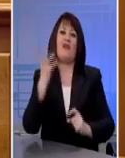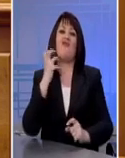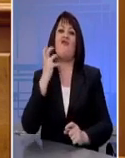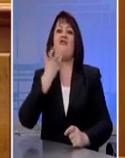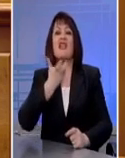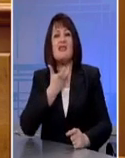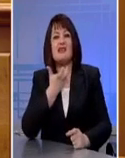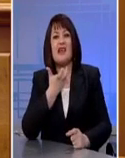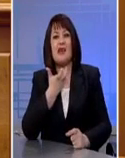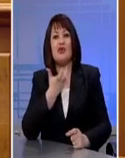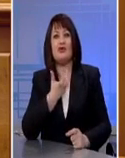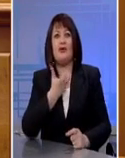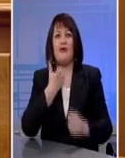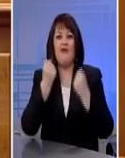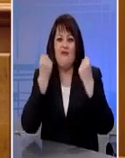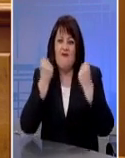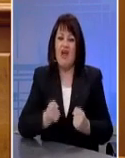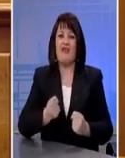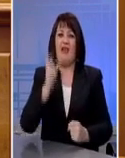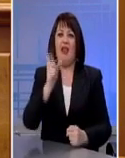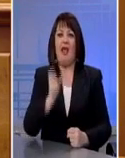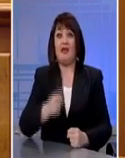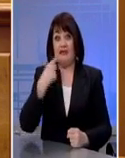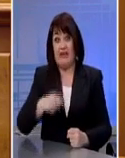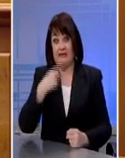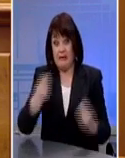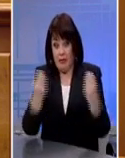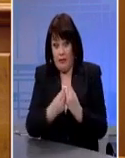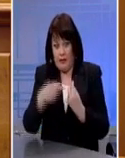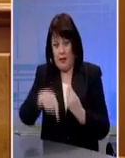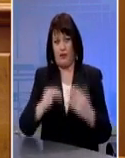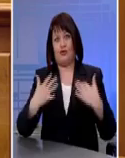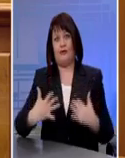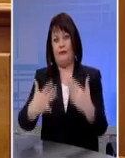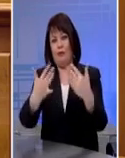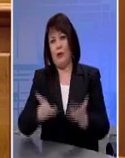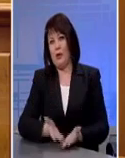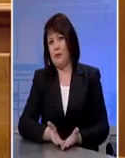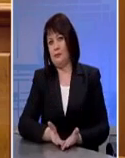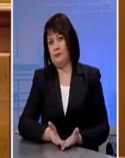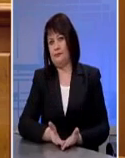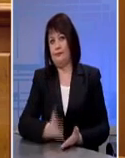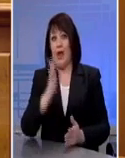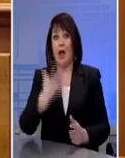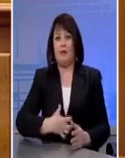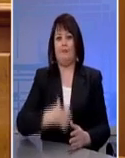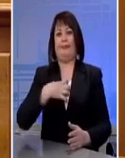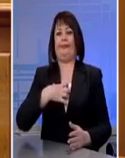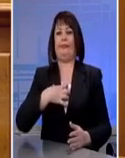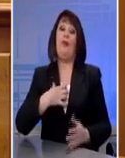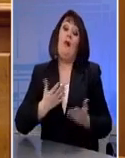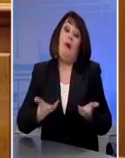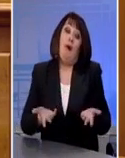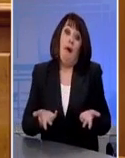να με βαρύτατες εκφράσεις, ομολογουμένως ανάρμοστες για το κοινοβούλιο, αλλά εάν βέβαια εθίγει εις βαθμό